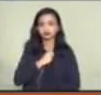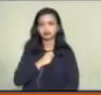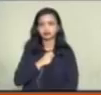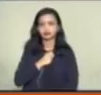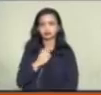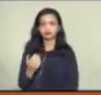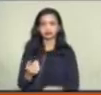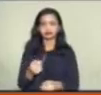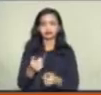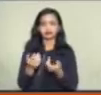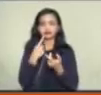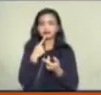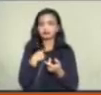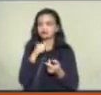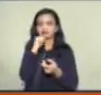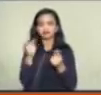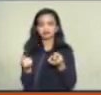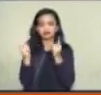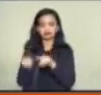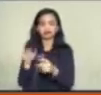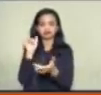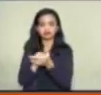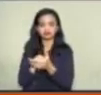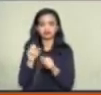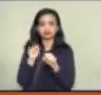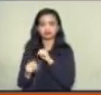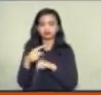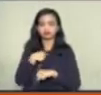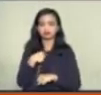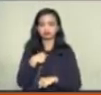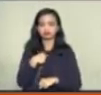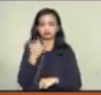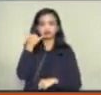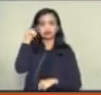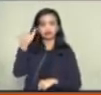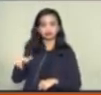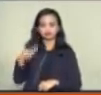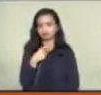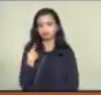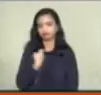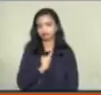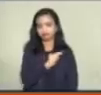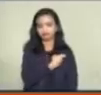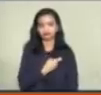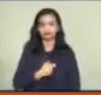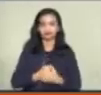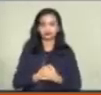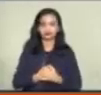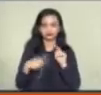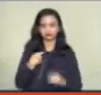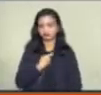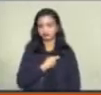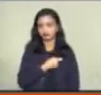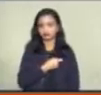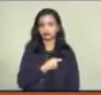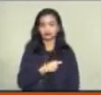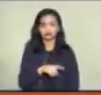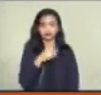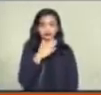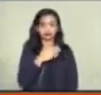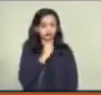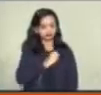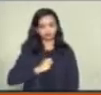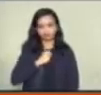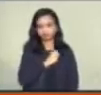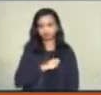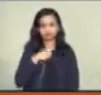daw po mangyayari. Ganun po. Kaya sinatay ko na po, idol. Kasi ang sakit po, idol eh. Of course. Di ko po kaya, idol. At ang balita po, sorry